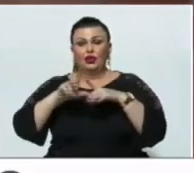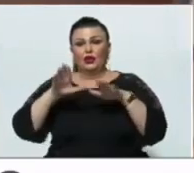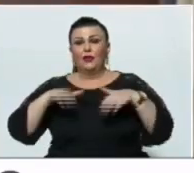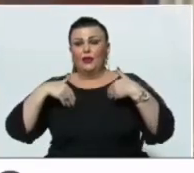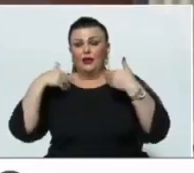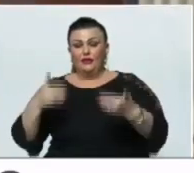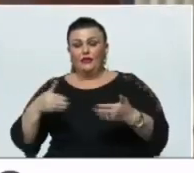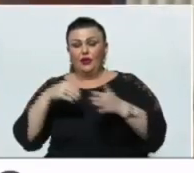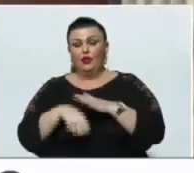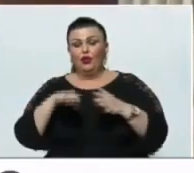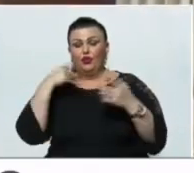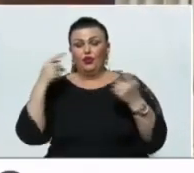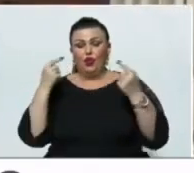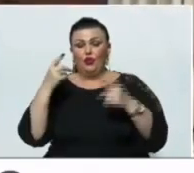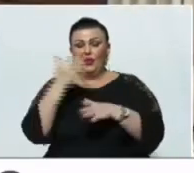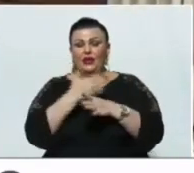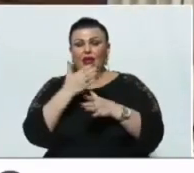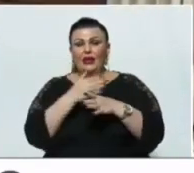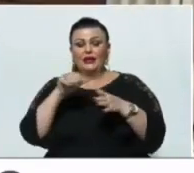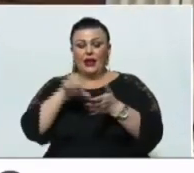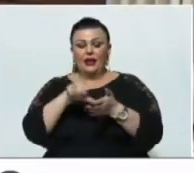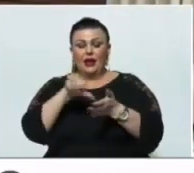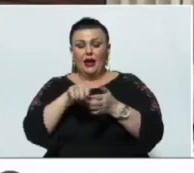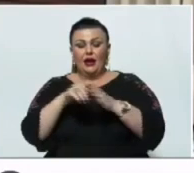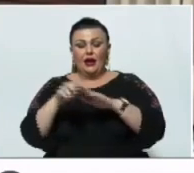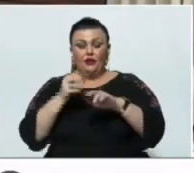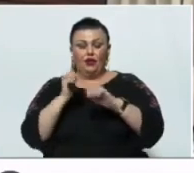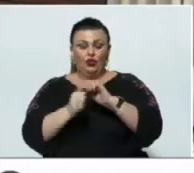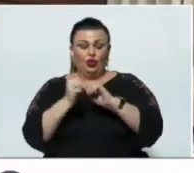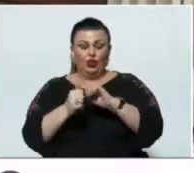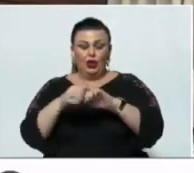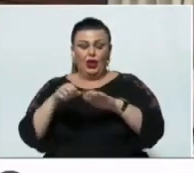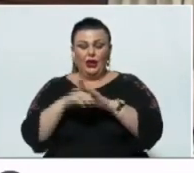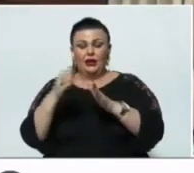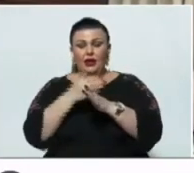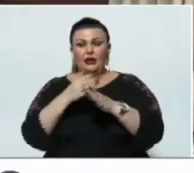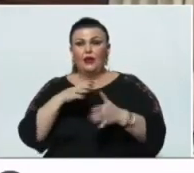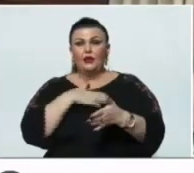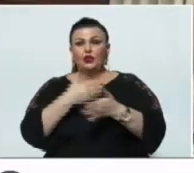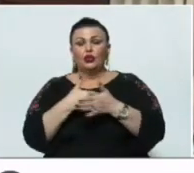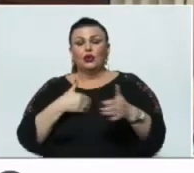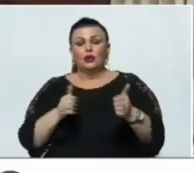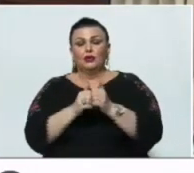arxasında böyük bir dəstək yanır ki, o gündəlik dəstəyi hər zaman biz könüllülərlə təmasda olanda da siz